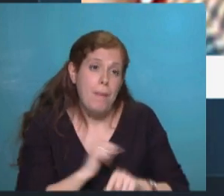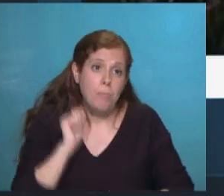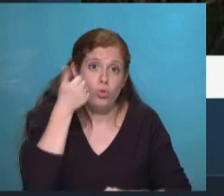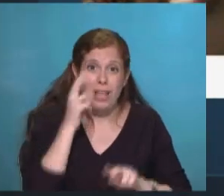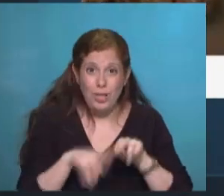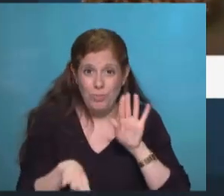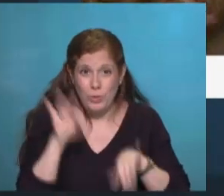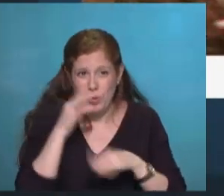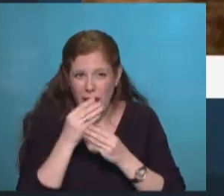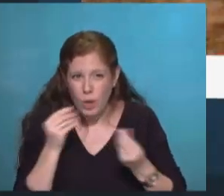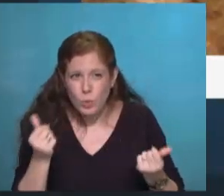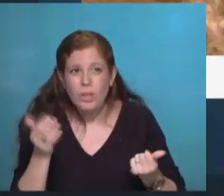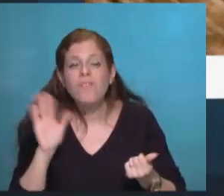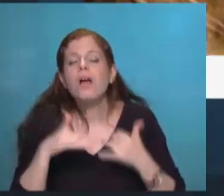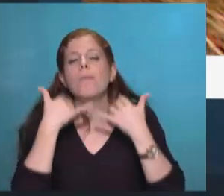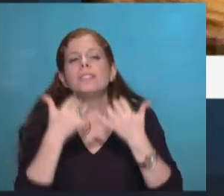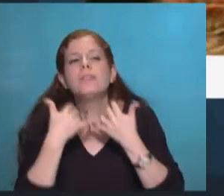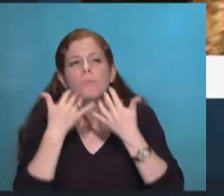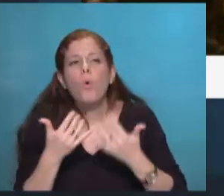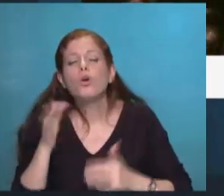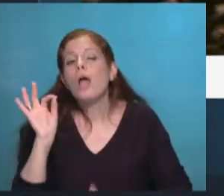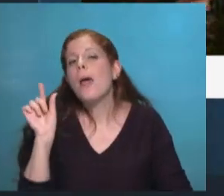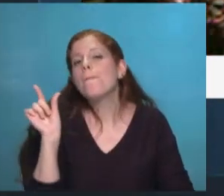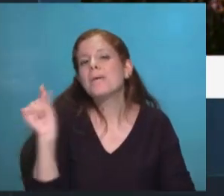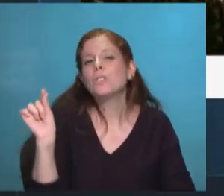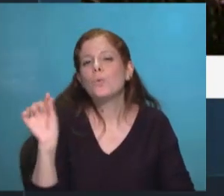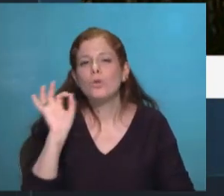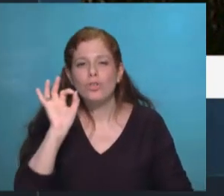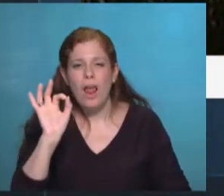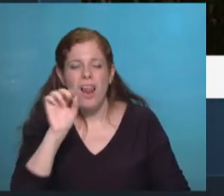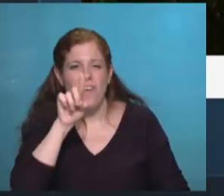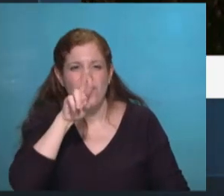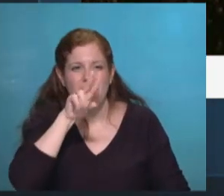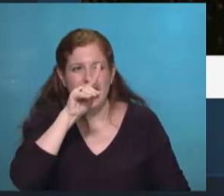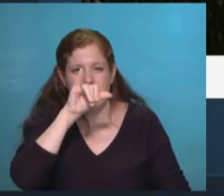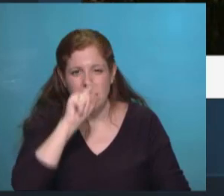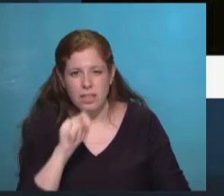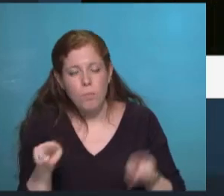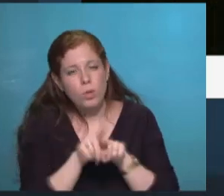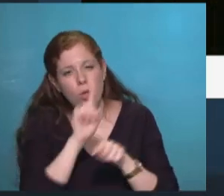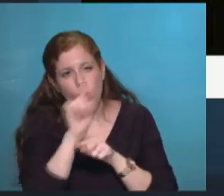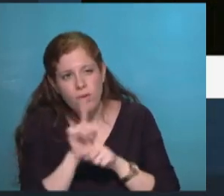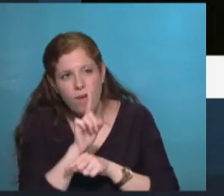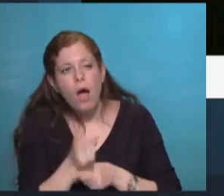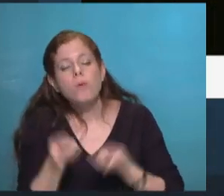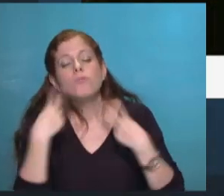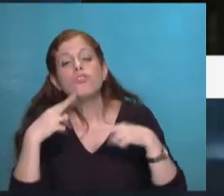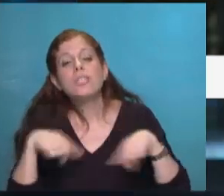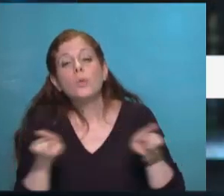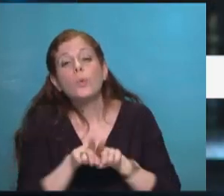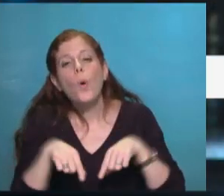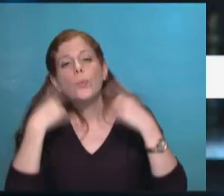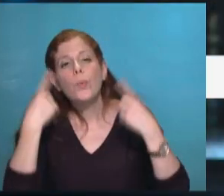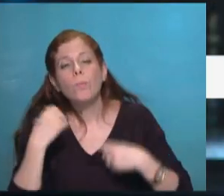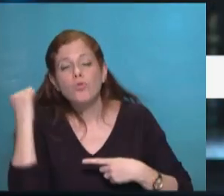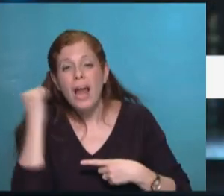החשוד? וגם סיפורו של בן הזוג של ורדית מאותה תקופה, הוא חוזר ומשחזר את אותו יום נורא של רצח